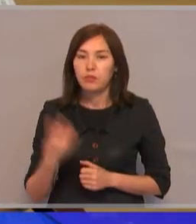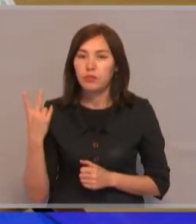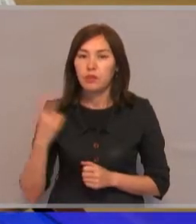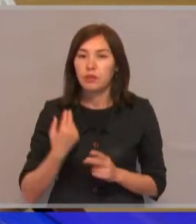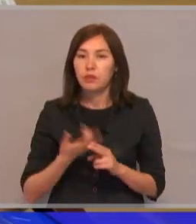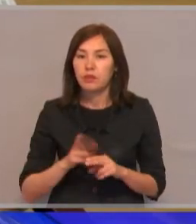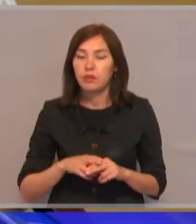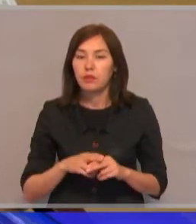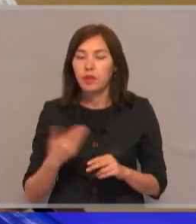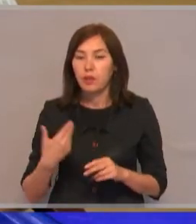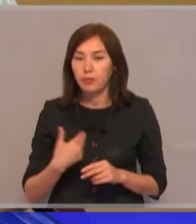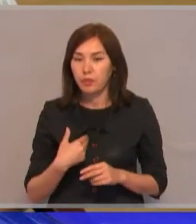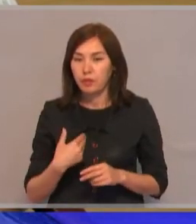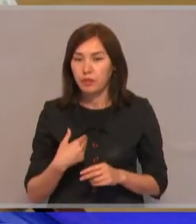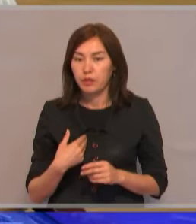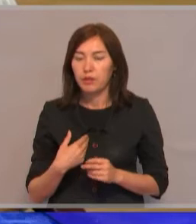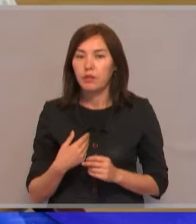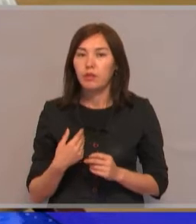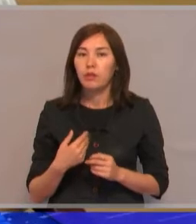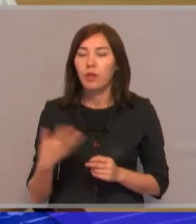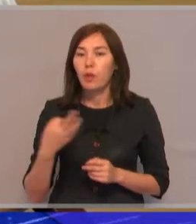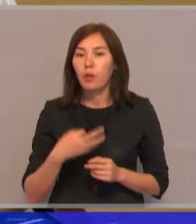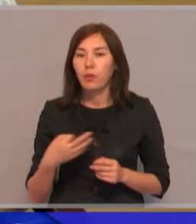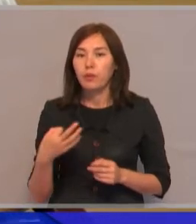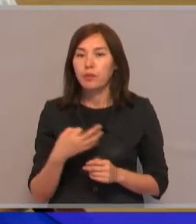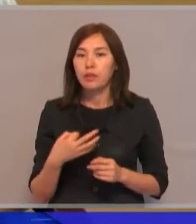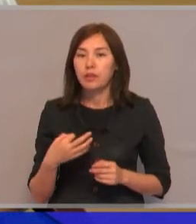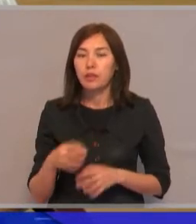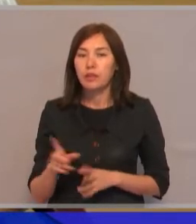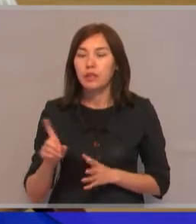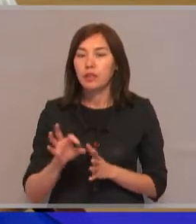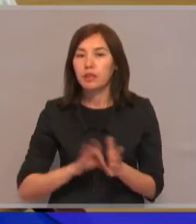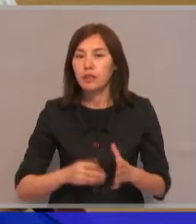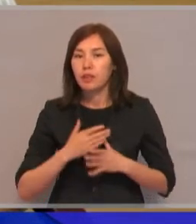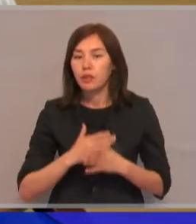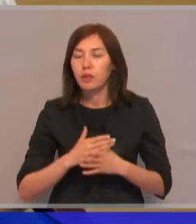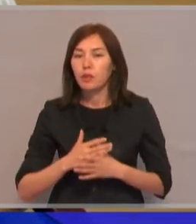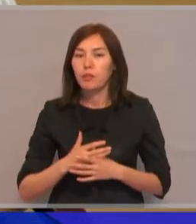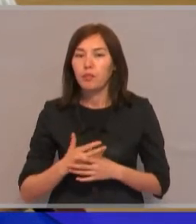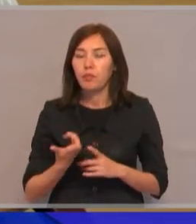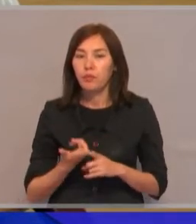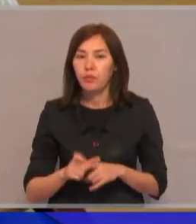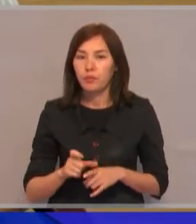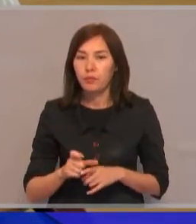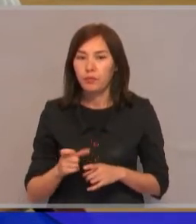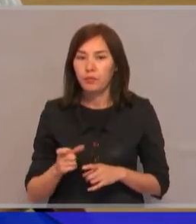Екіншісі, біздің осы облыста жедел жәрдем станциясы өте